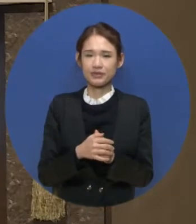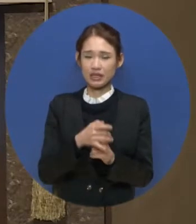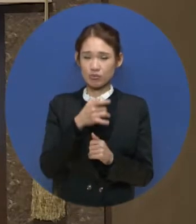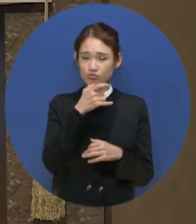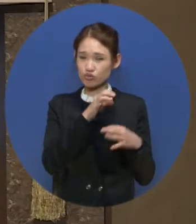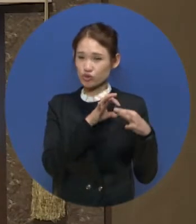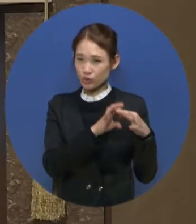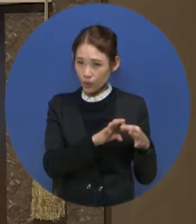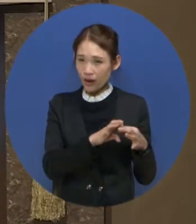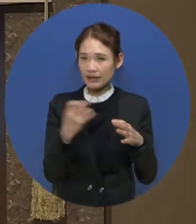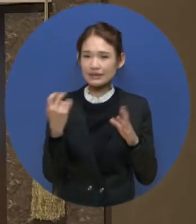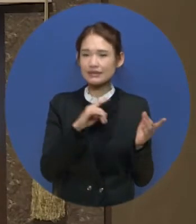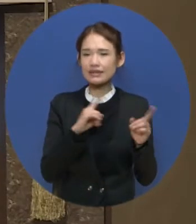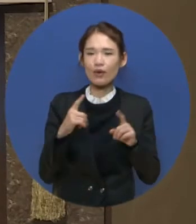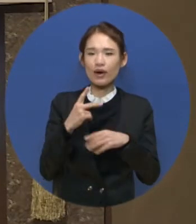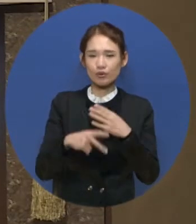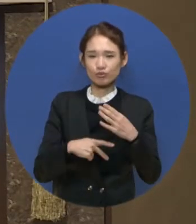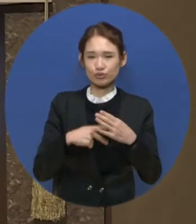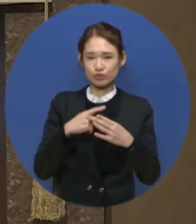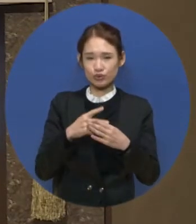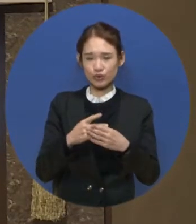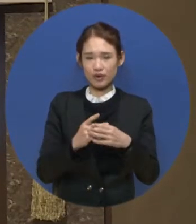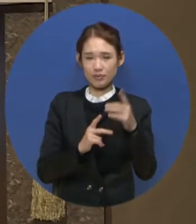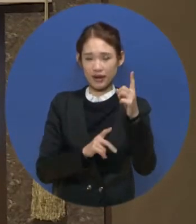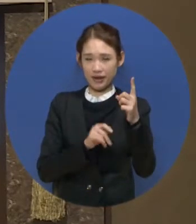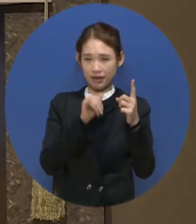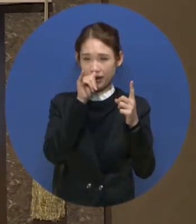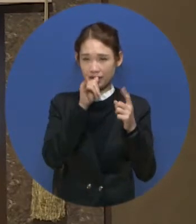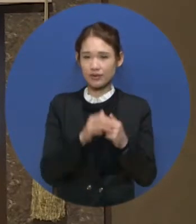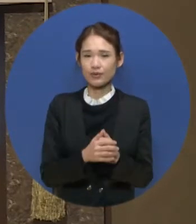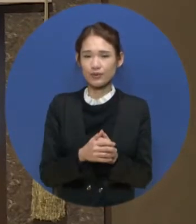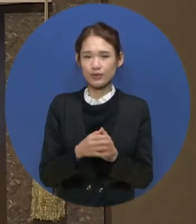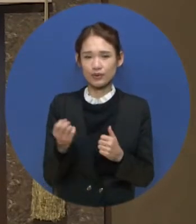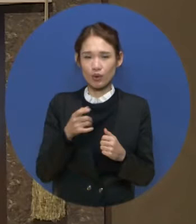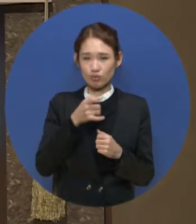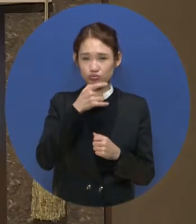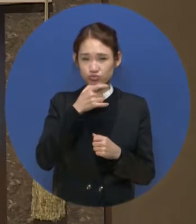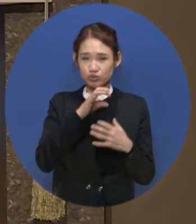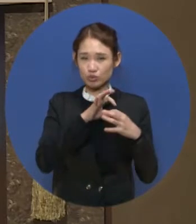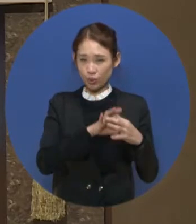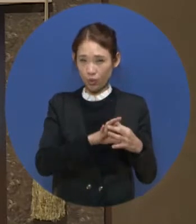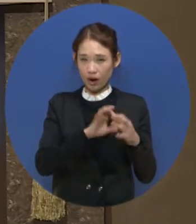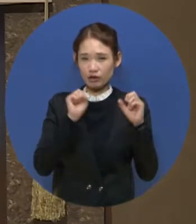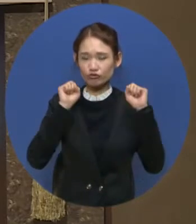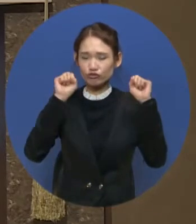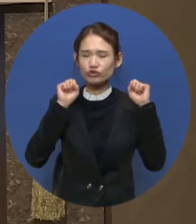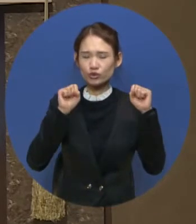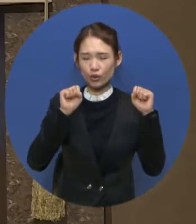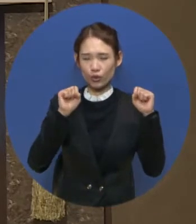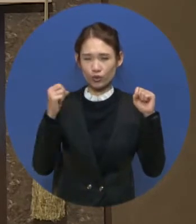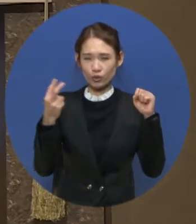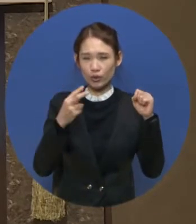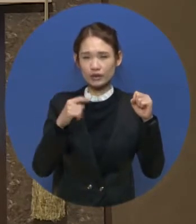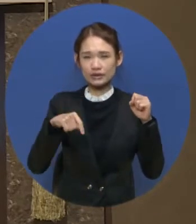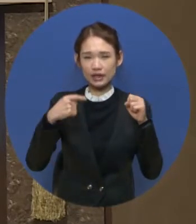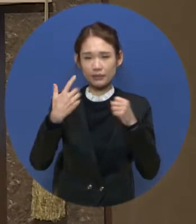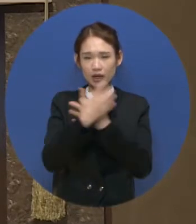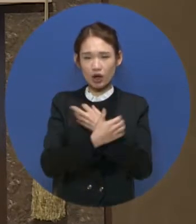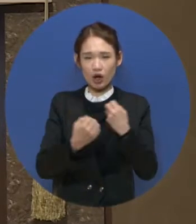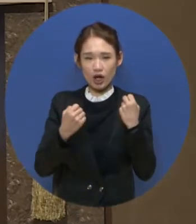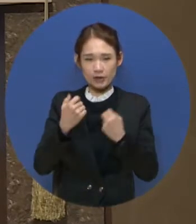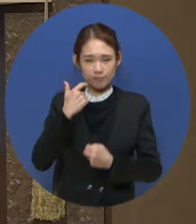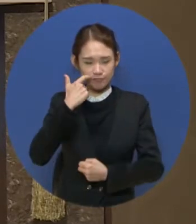물을 통한 재활 프로그램이 하나가 있어요. 네. 그리고 물을 통한 운동이 있고 그 다음에 이제